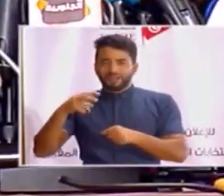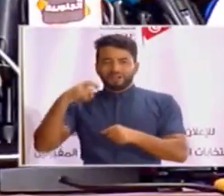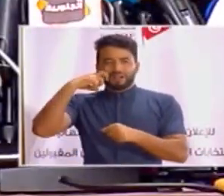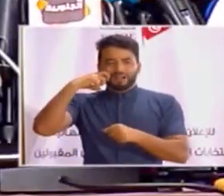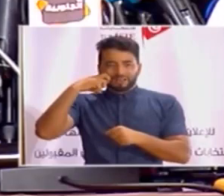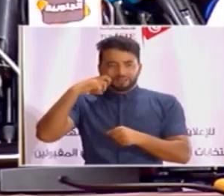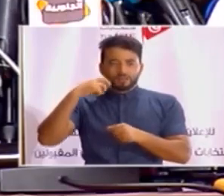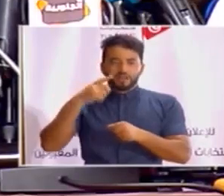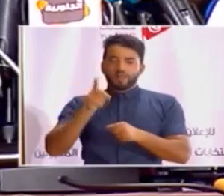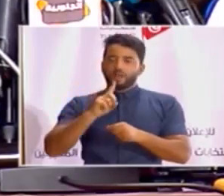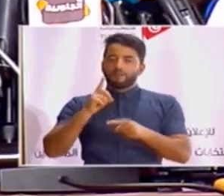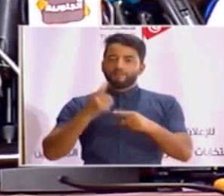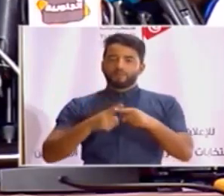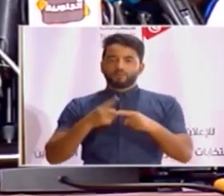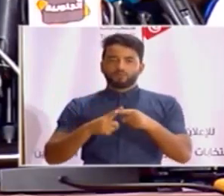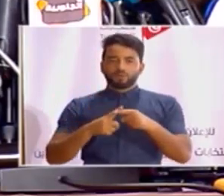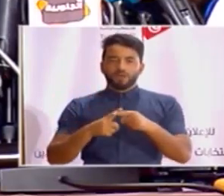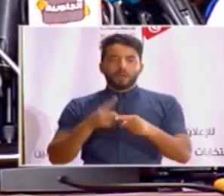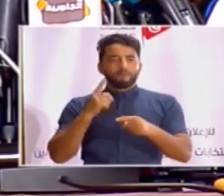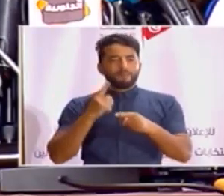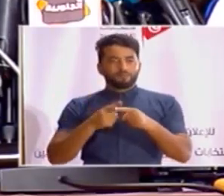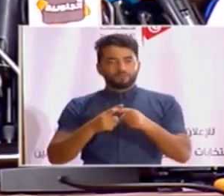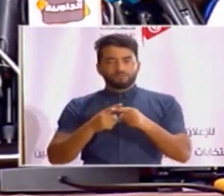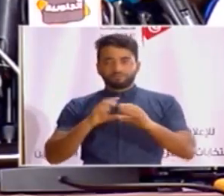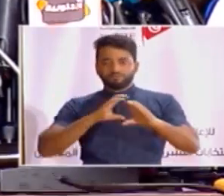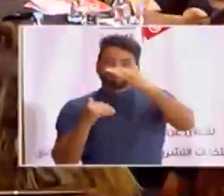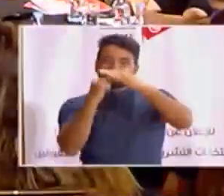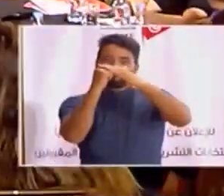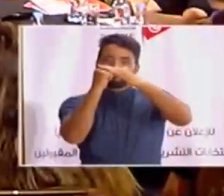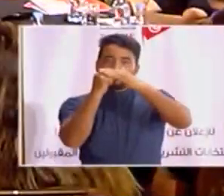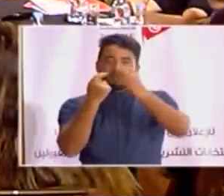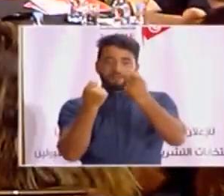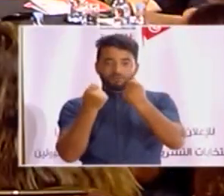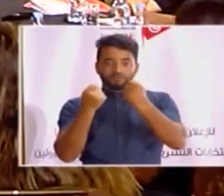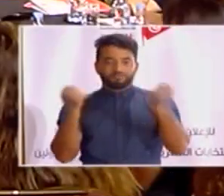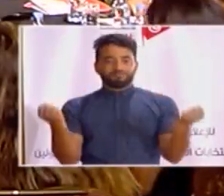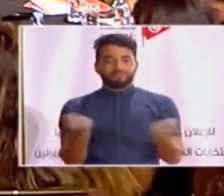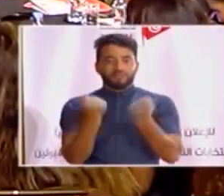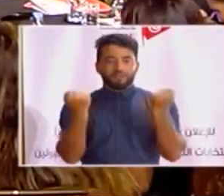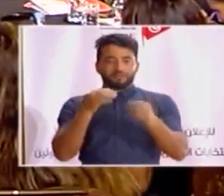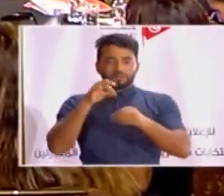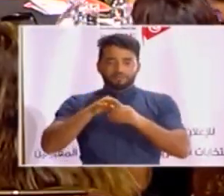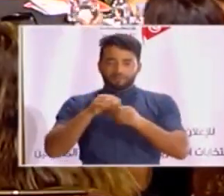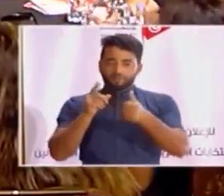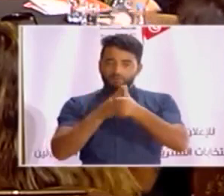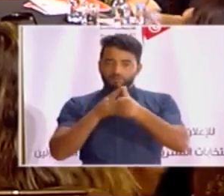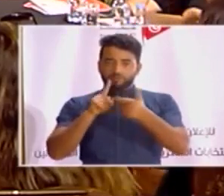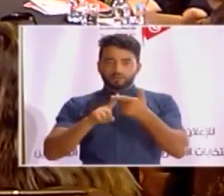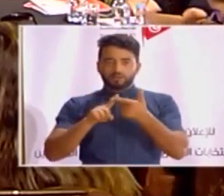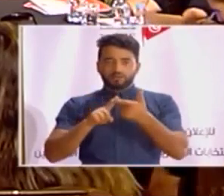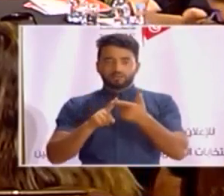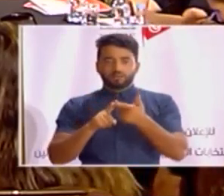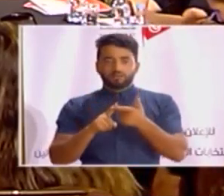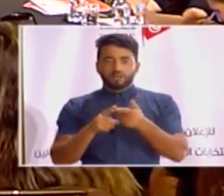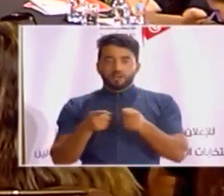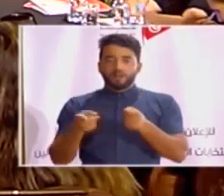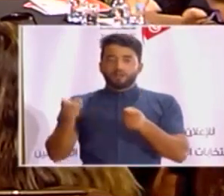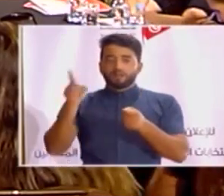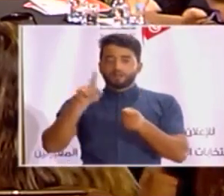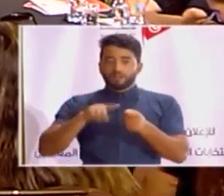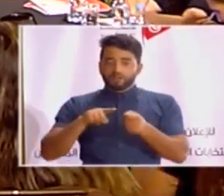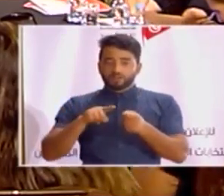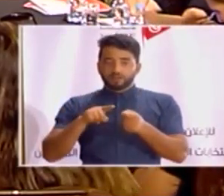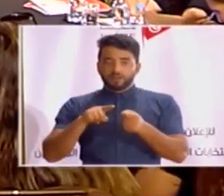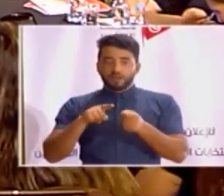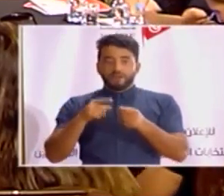يظل ان يتم التعالي بحق خوض غمار الانتخابات الرئاسيه ما لم تصدر بحقهم احكام قضائيه